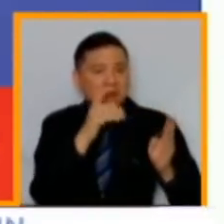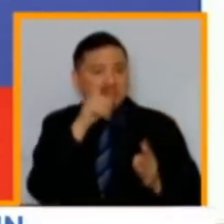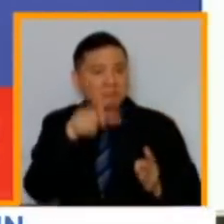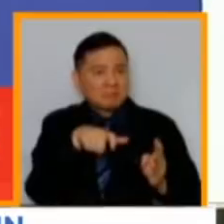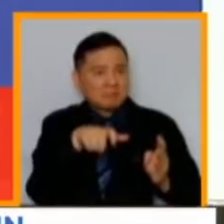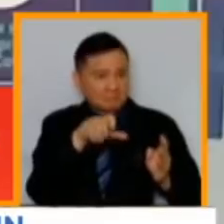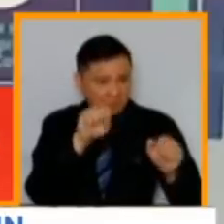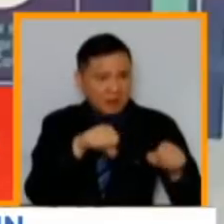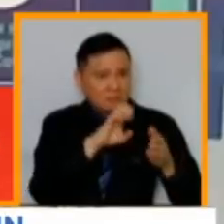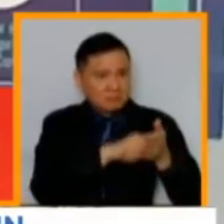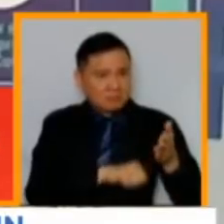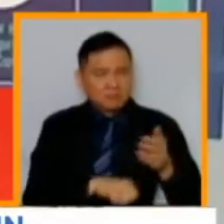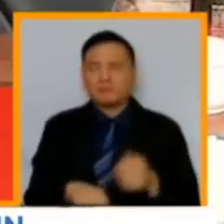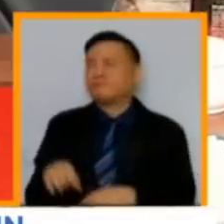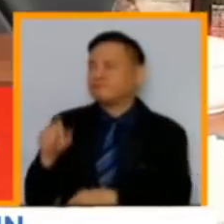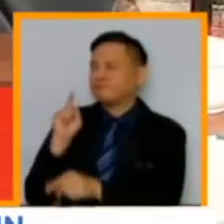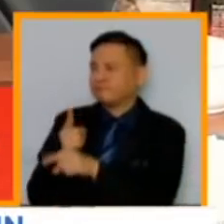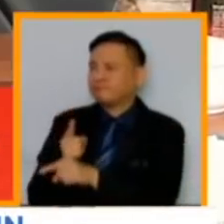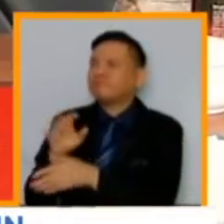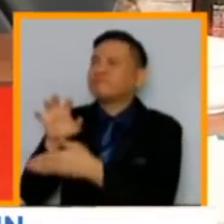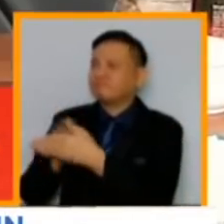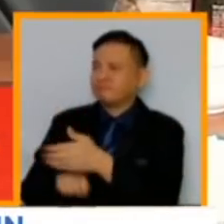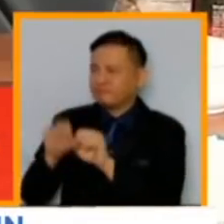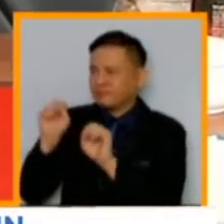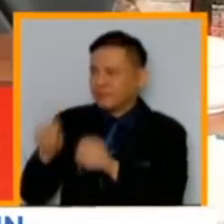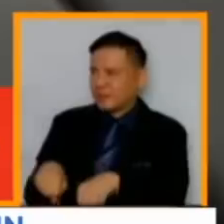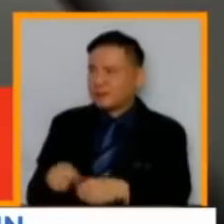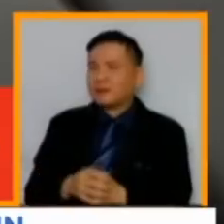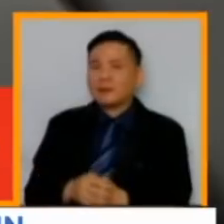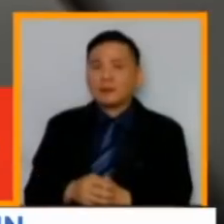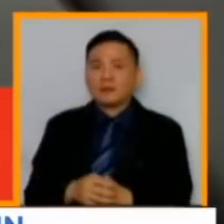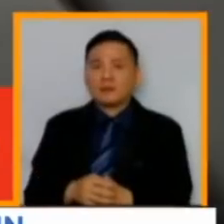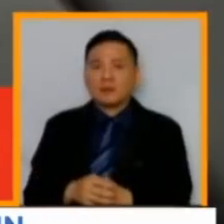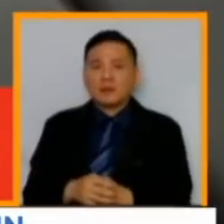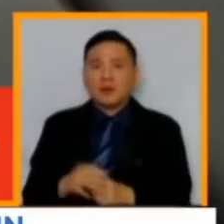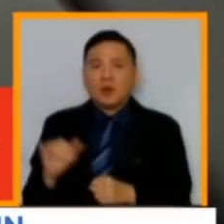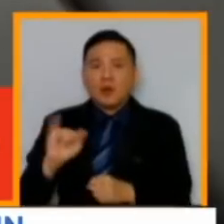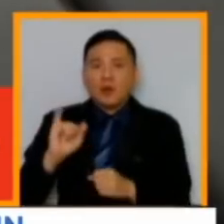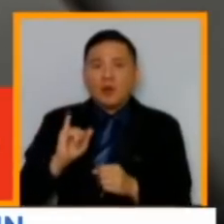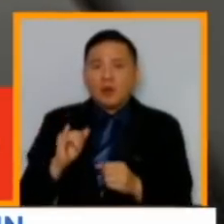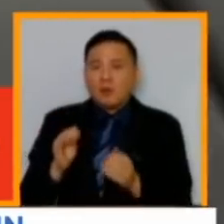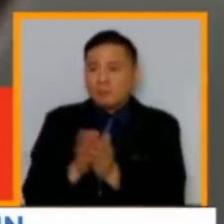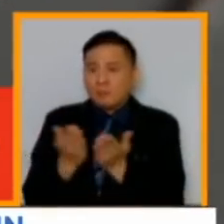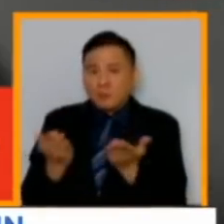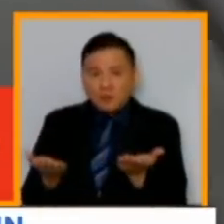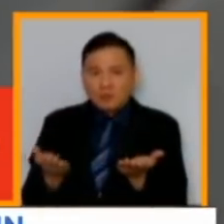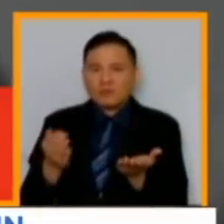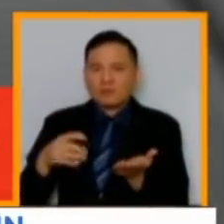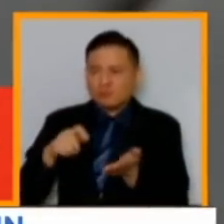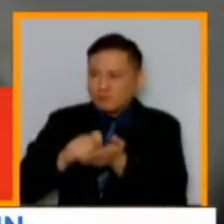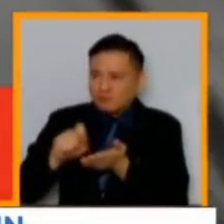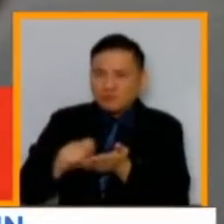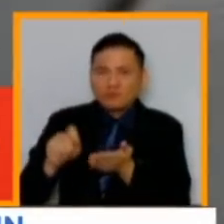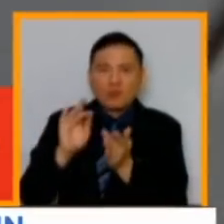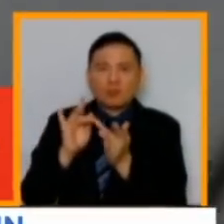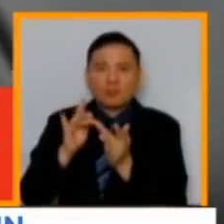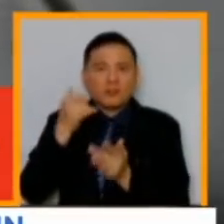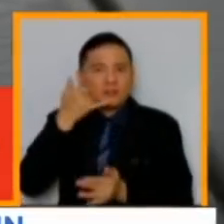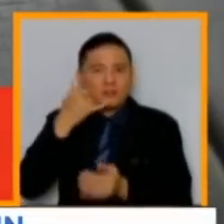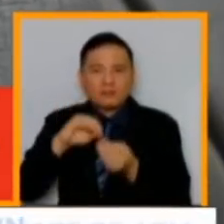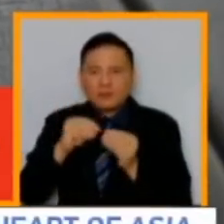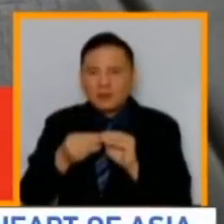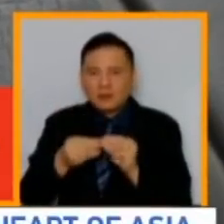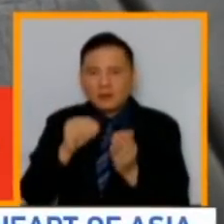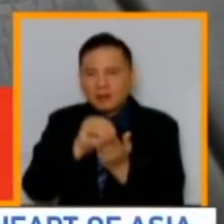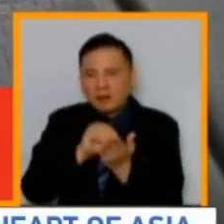wala na. Yung requirement doon, may contact tracing pa, yung papel na contact tracing, wala na rin yon. Ang digital na